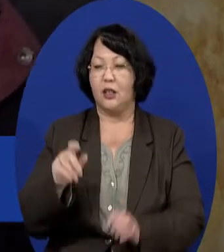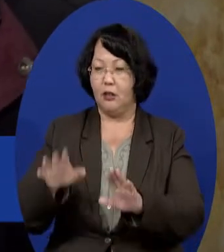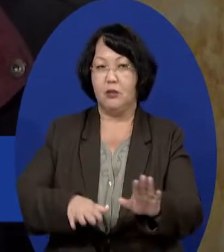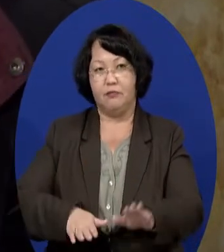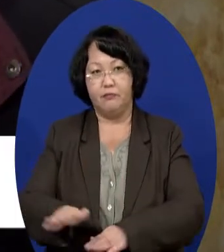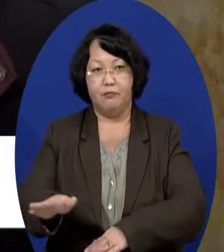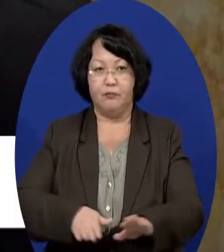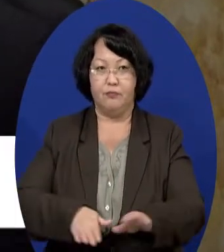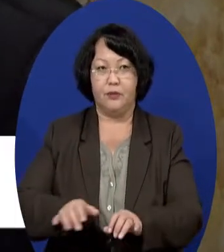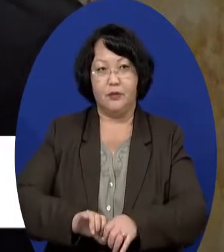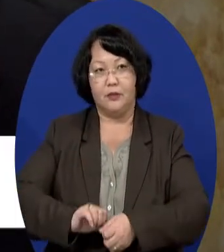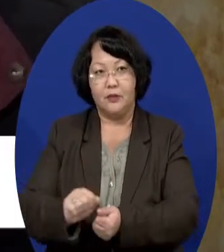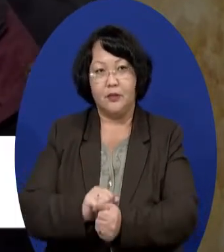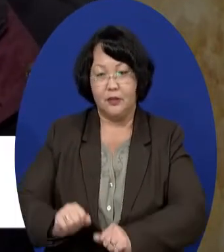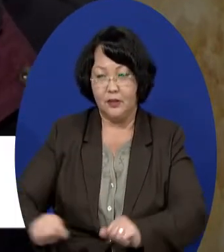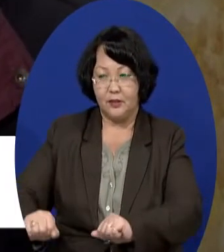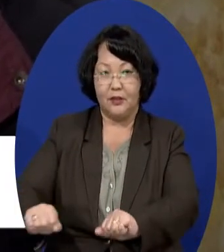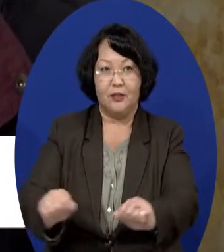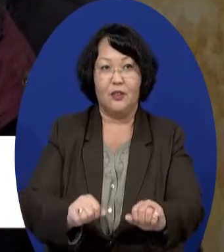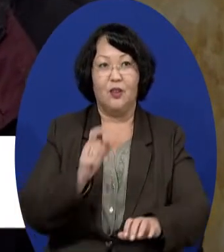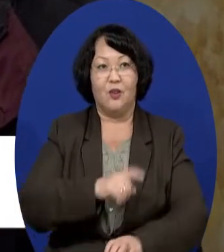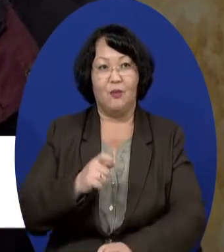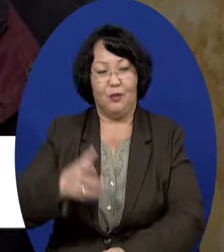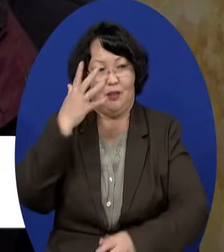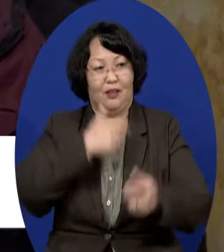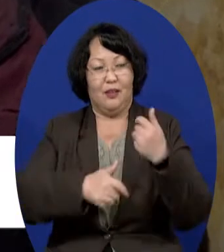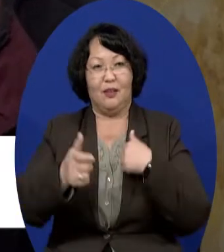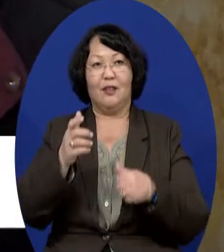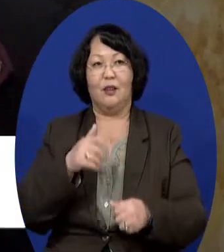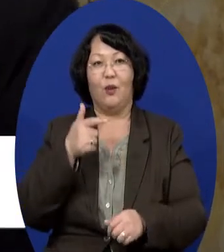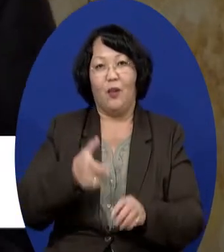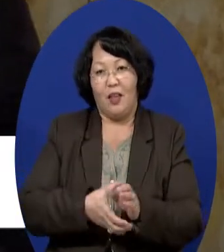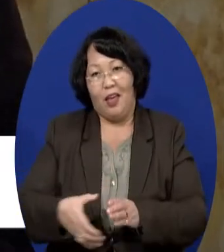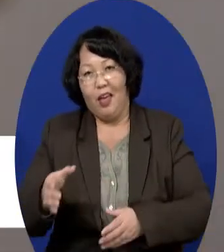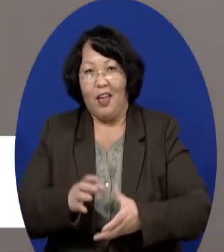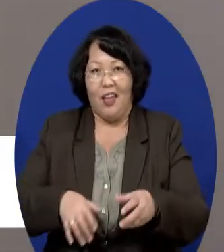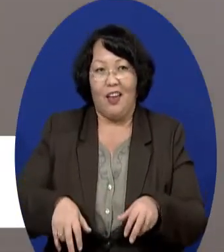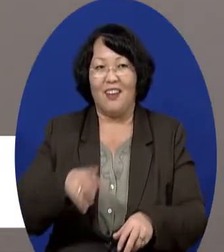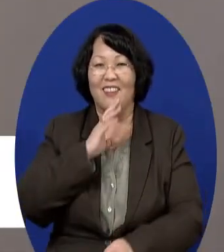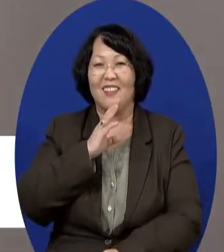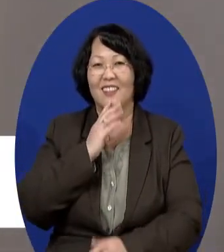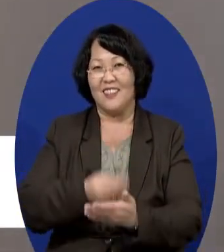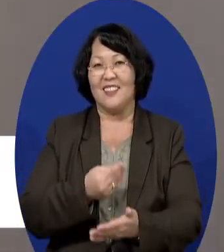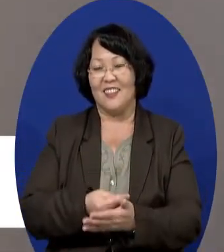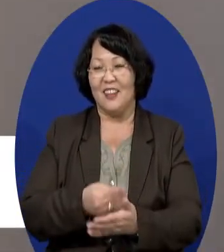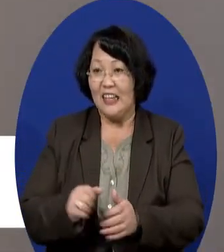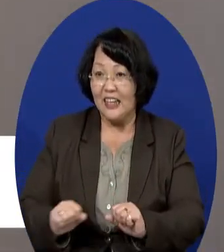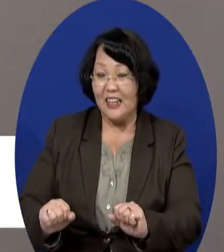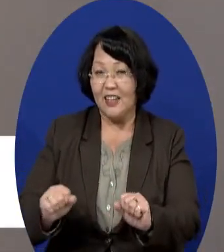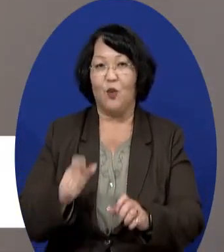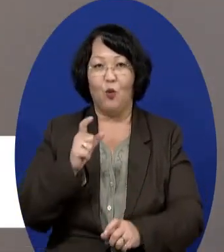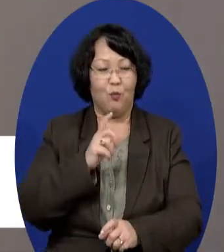арчаад зогсож байгаа юм чинь. Мөрийн дагаа арчаад нэг хүмүүст нь санаантай болдог үрийг баг гутлаад хэж явах гээд байгаа юм чинь. Энэ мэтлэн оршин